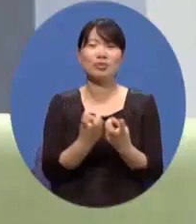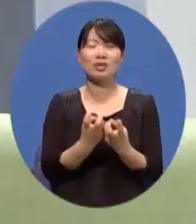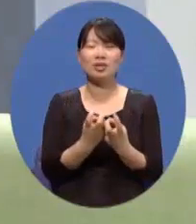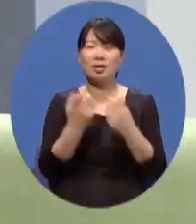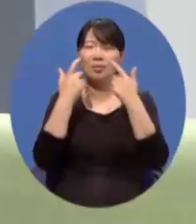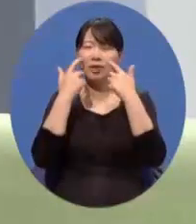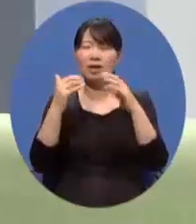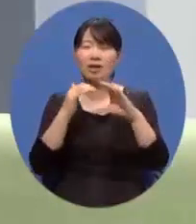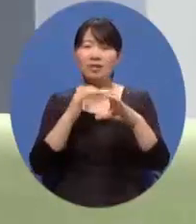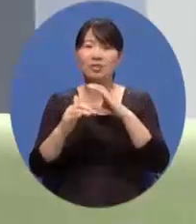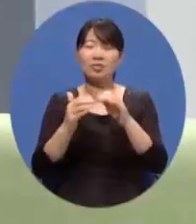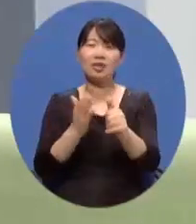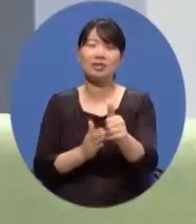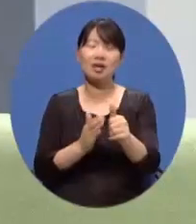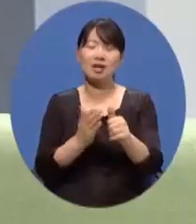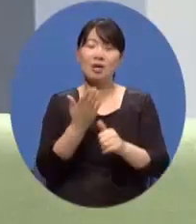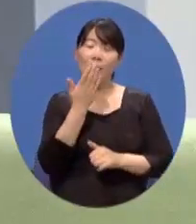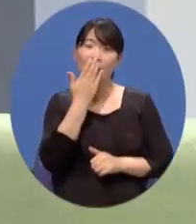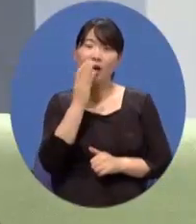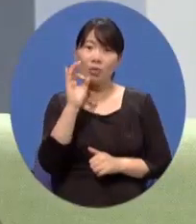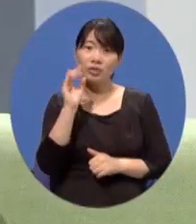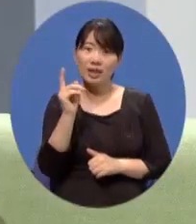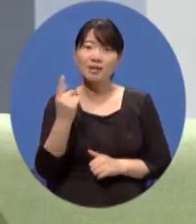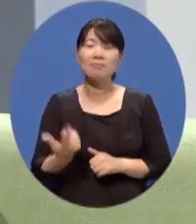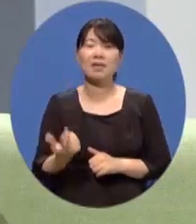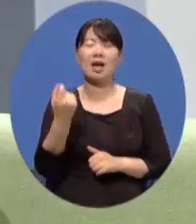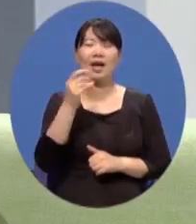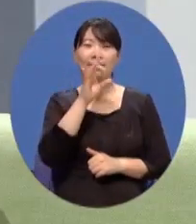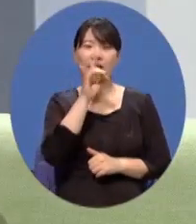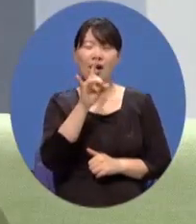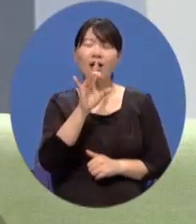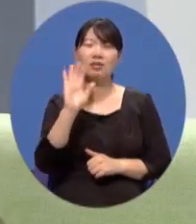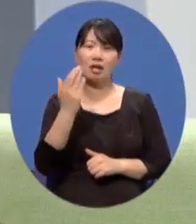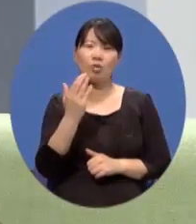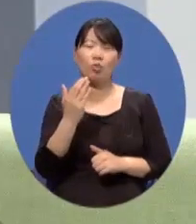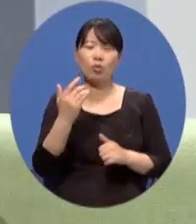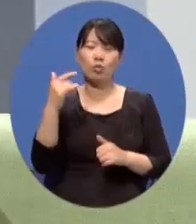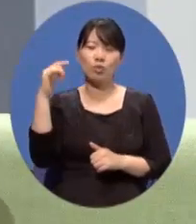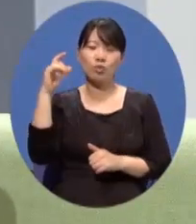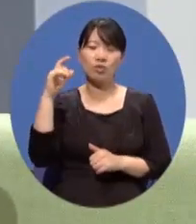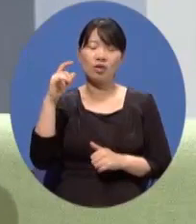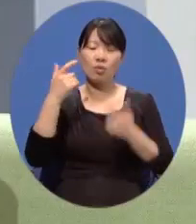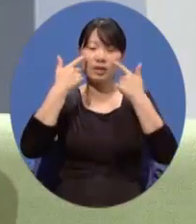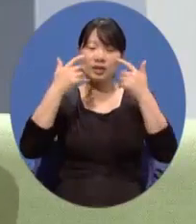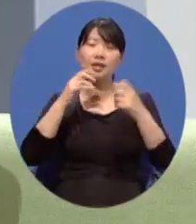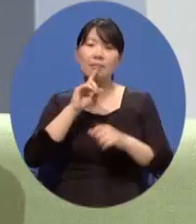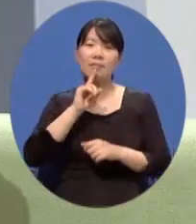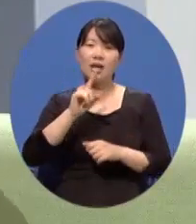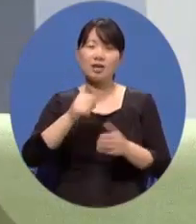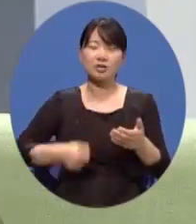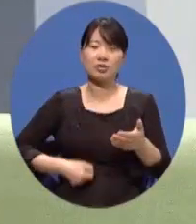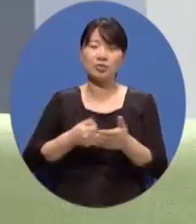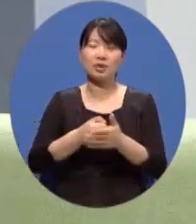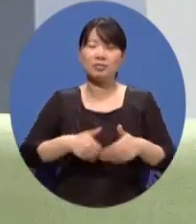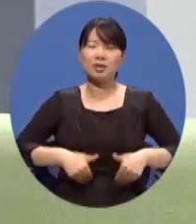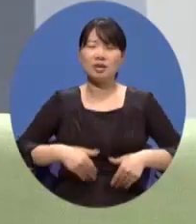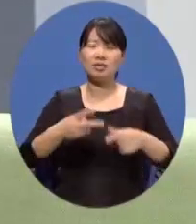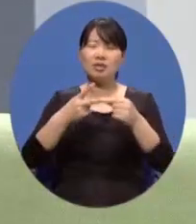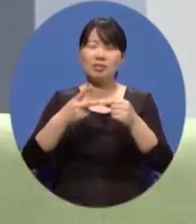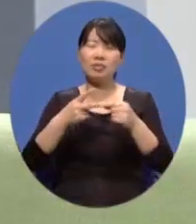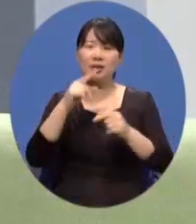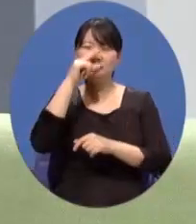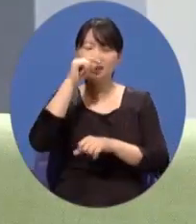명확하게 의사소통하세요. 들어줄 수 있는 거 즉시 해주고요. 안 되는 것도 안 된다라고 단호하게 얘기해 주시는 용기 필요하십니다. 두